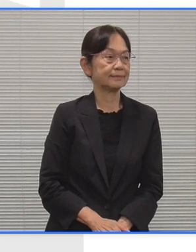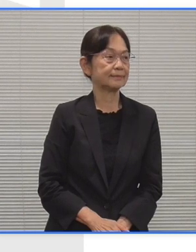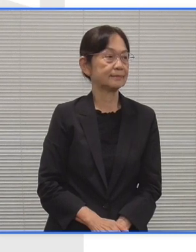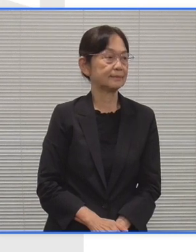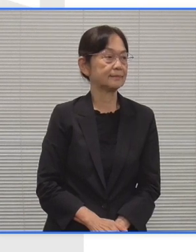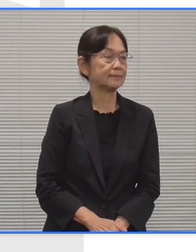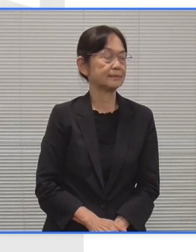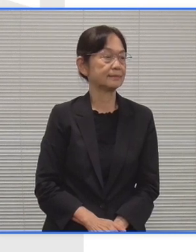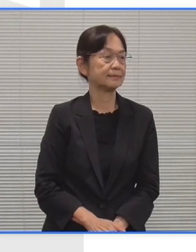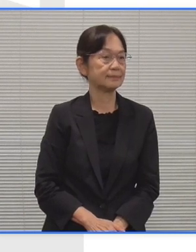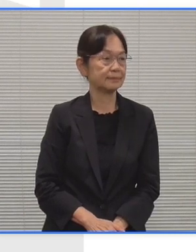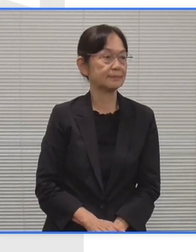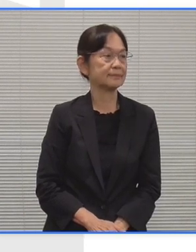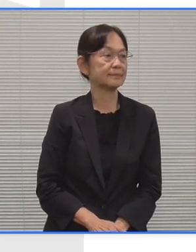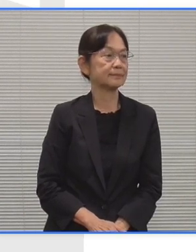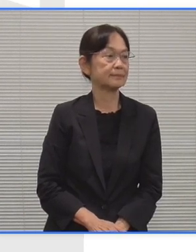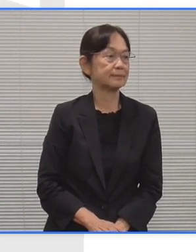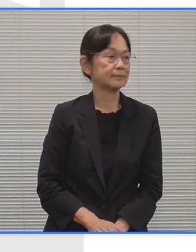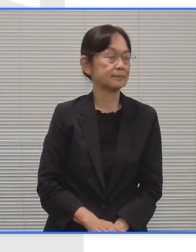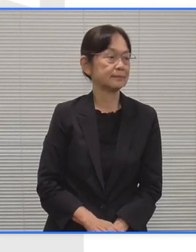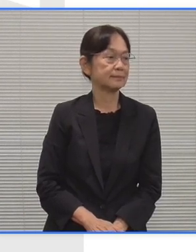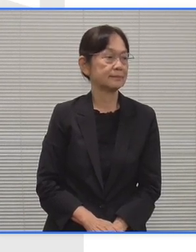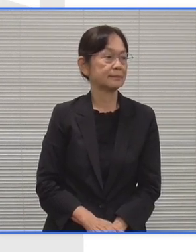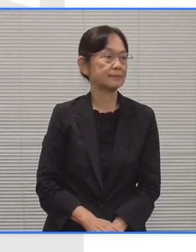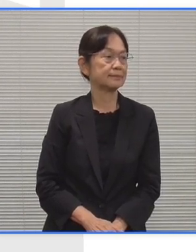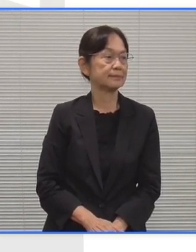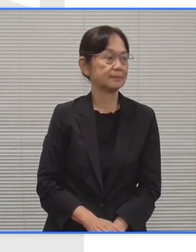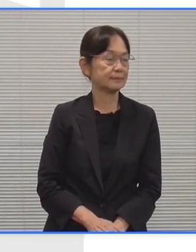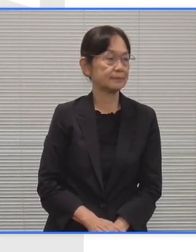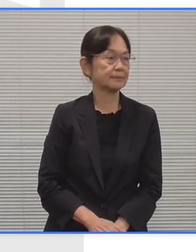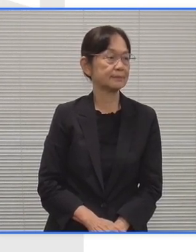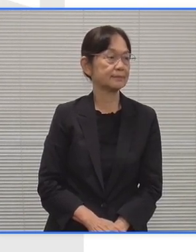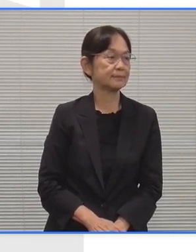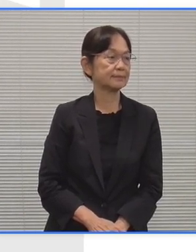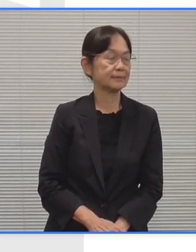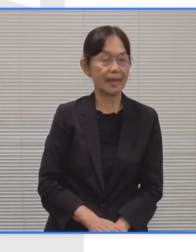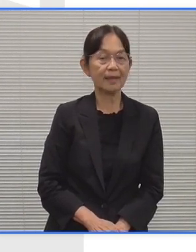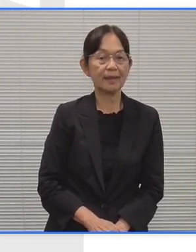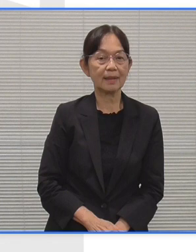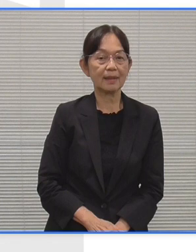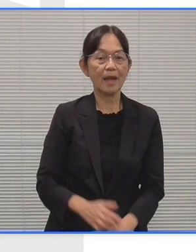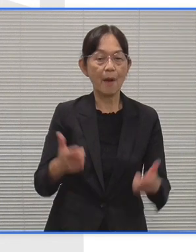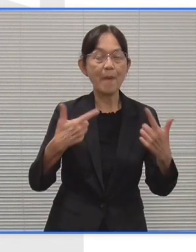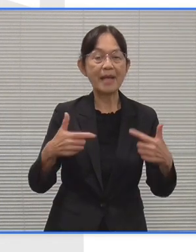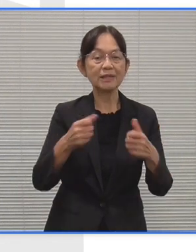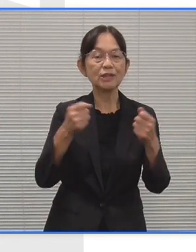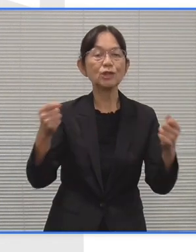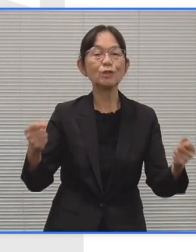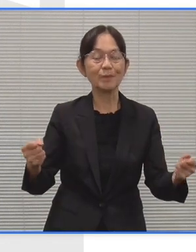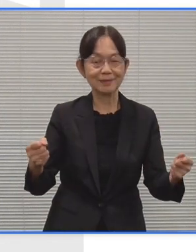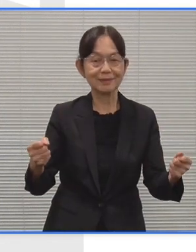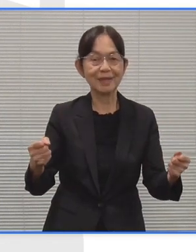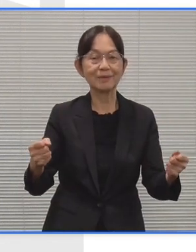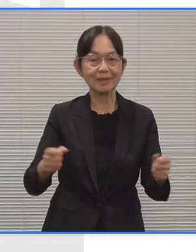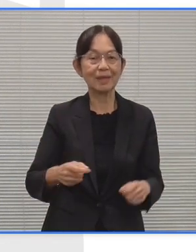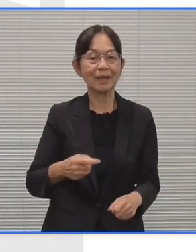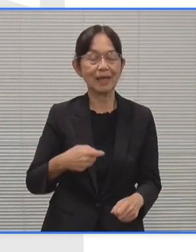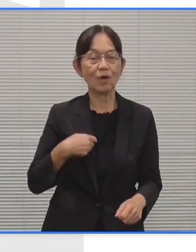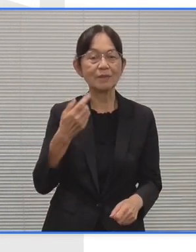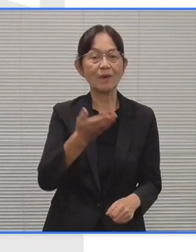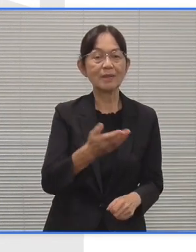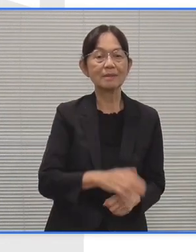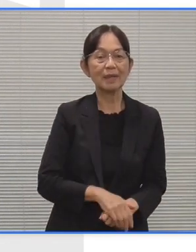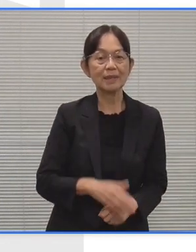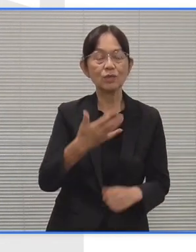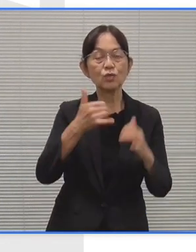こんにちは。 日新聞の小林です。よろしくお願いいたします。